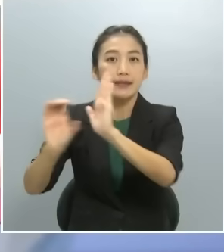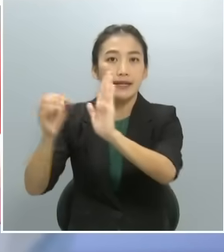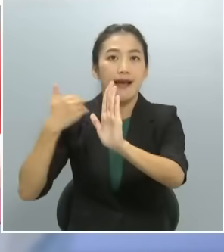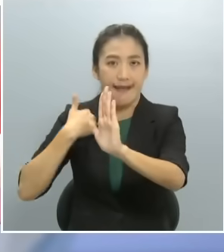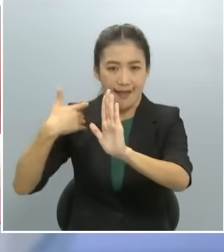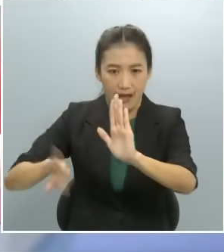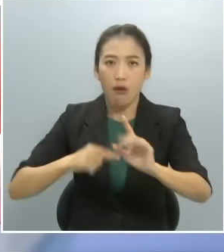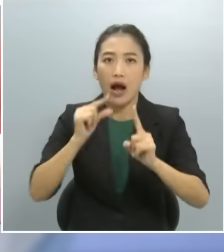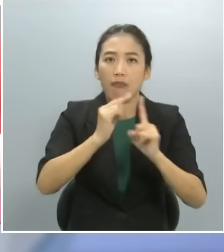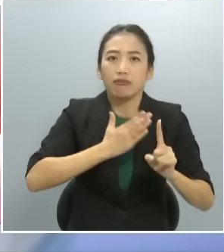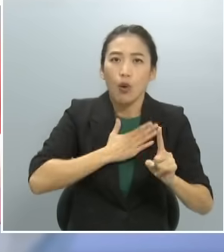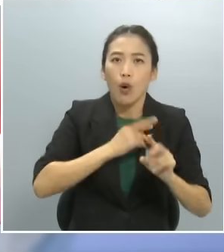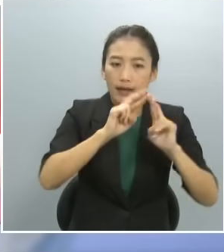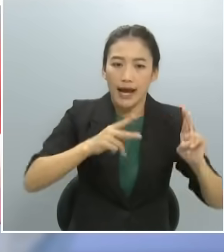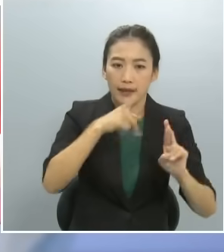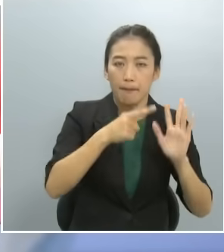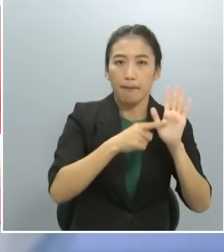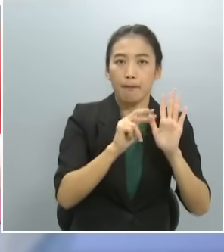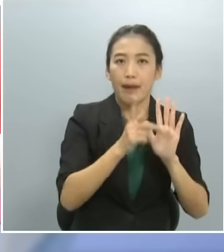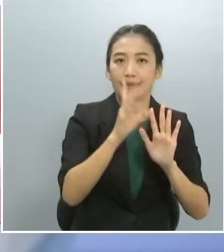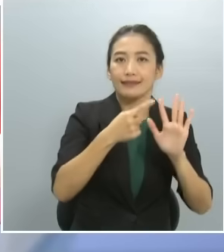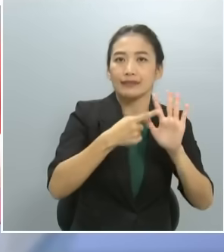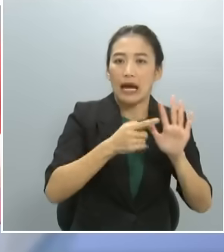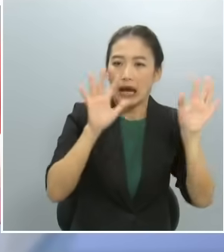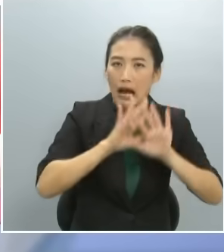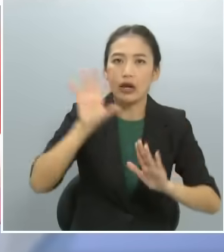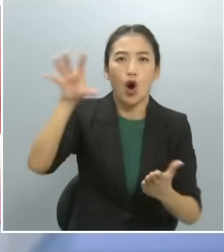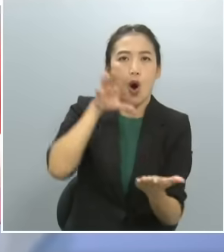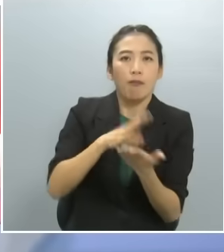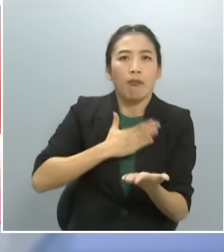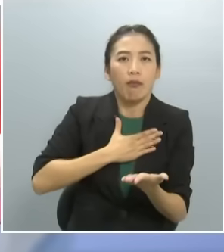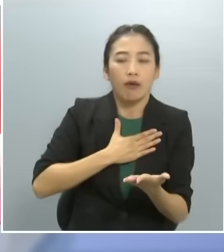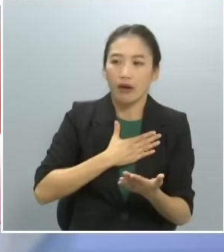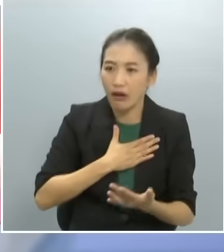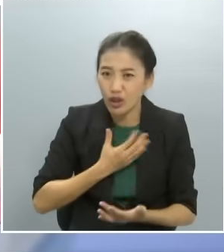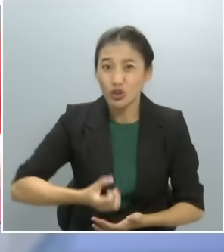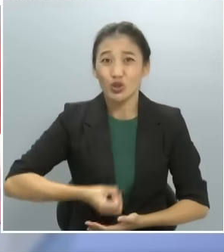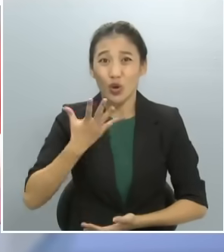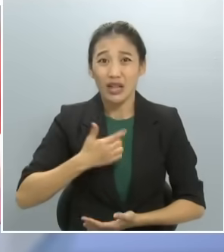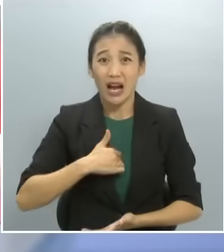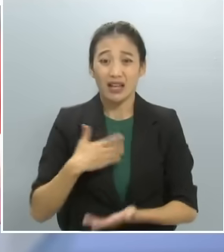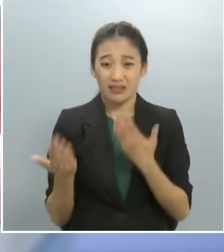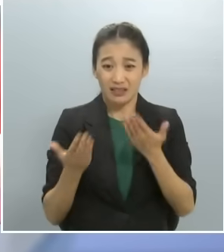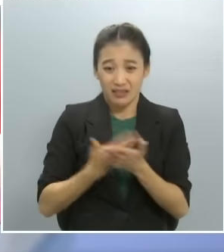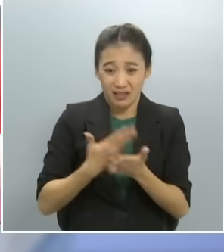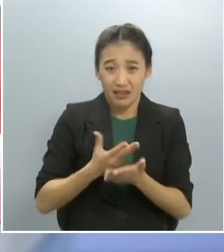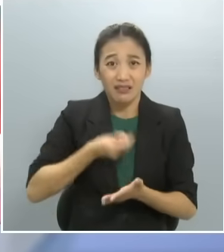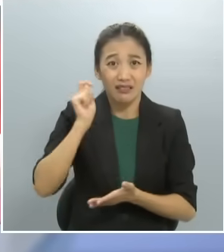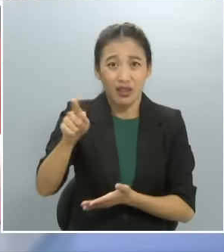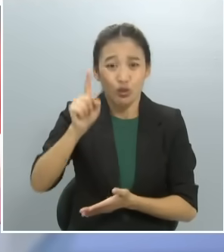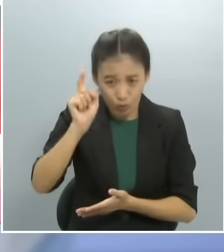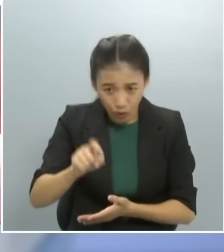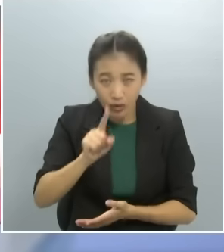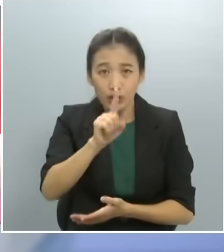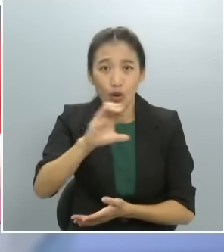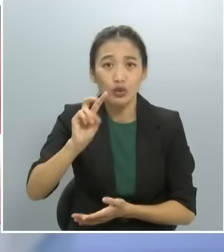ว่าปางชามีค่าเรียกค่าเสียหาย 102ล้านนะครับด้วยความที่ตกใจก็ไล่ไปเปลี่ยนชื่อร้านตามที่ตามนี้พี่โนตีฟ